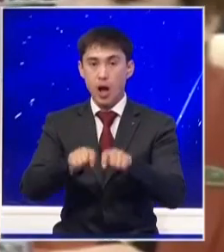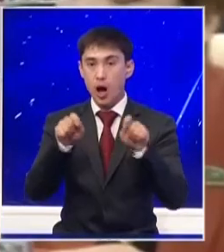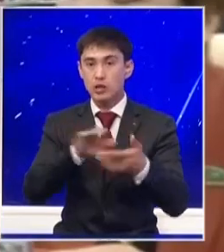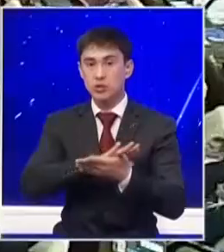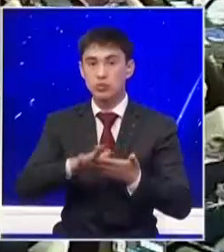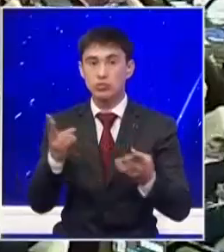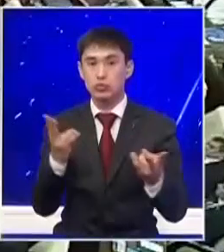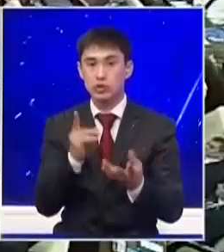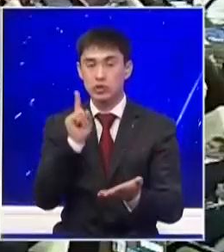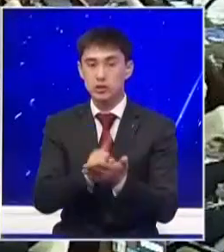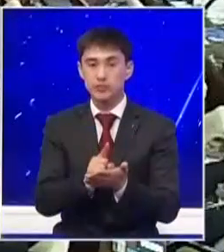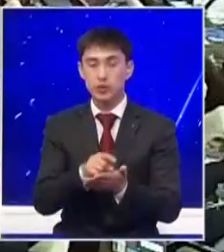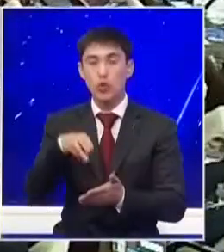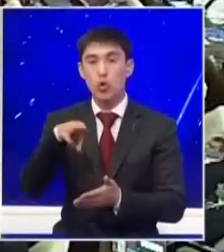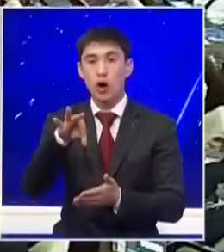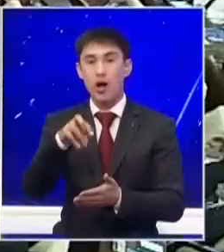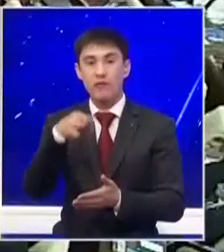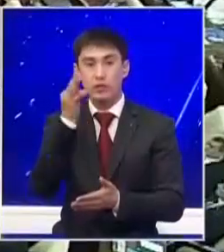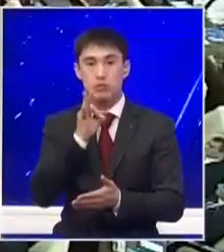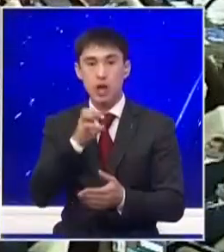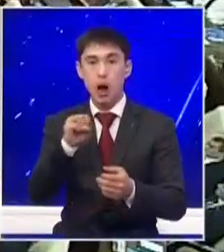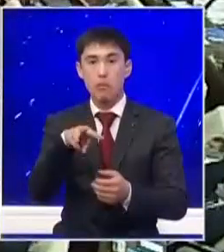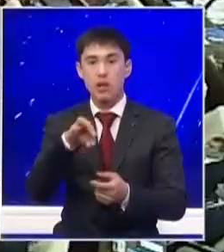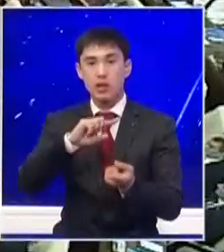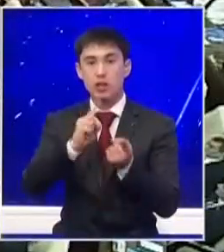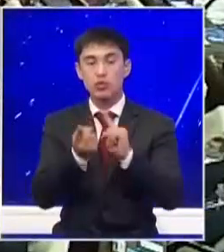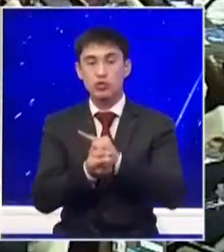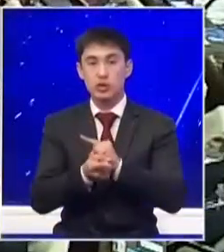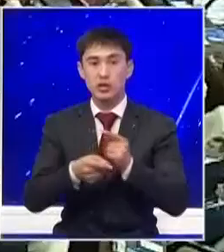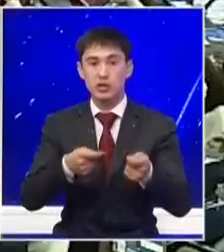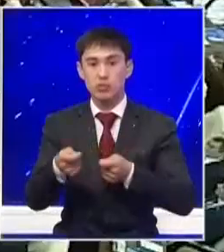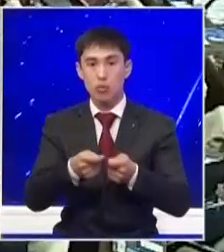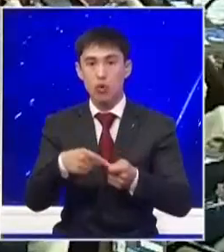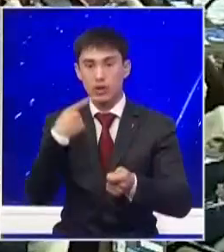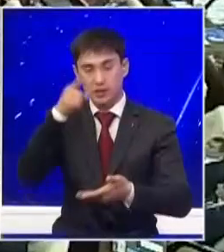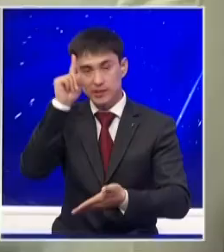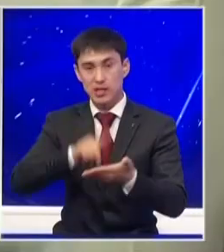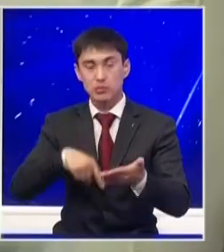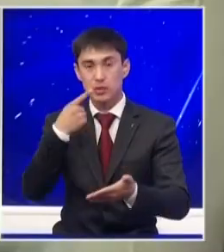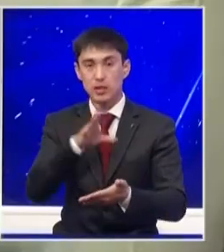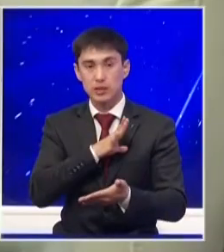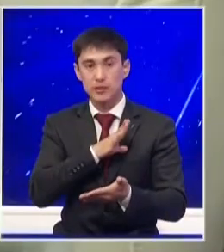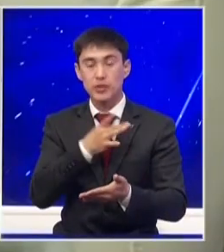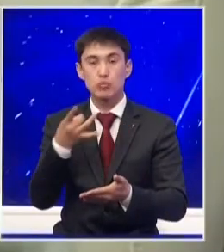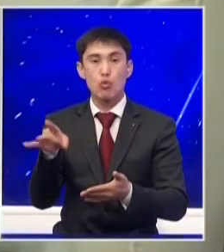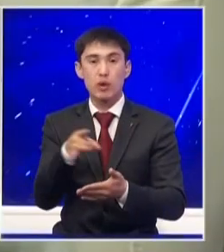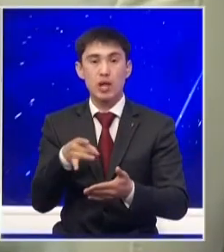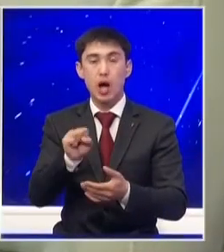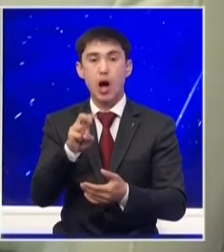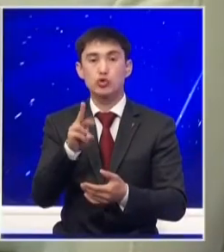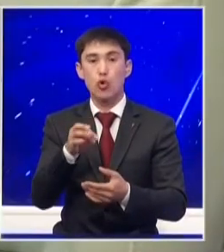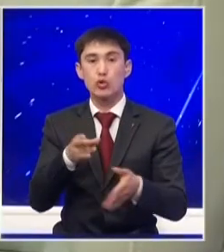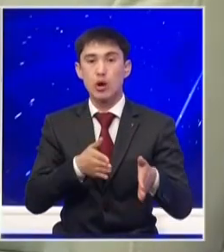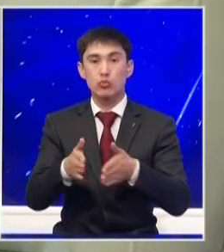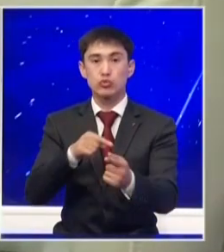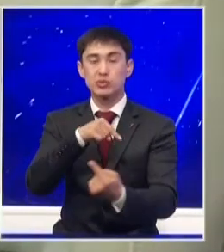тиіс. Қасым-Жомарт Тоқаев тәжірибелі аманат алдағы өзгерістердің бел ортасында болатынына сенім білдірді. Республика мен Ақжол бизнестің